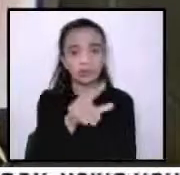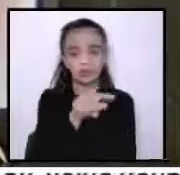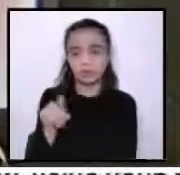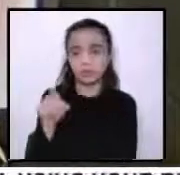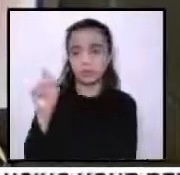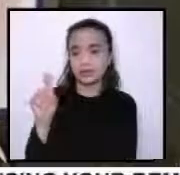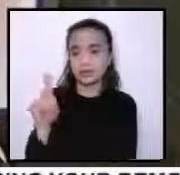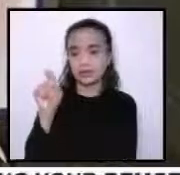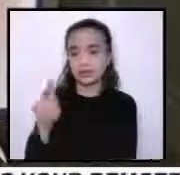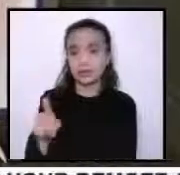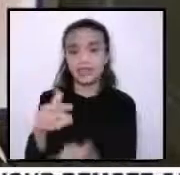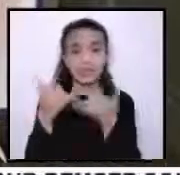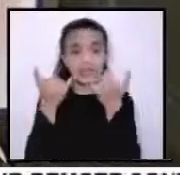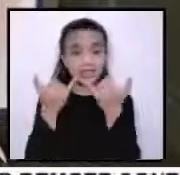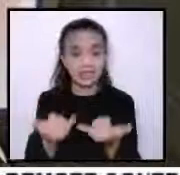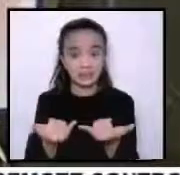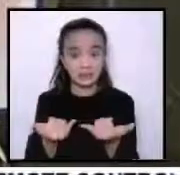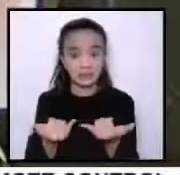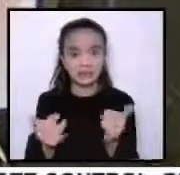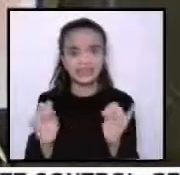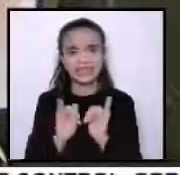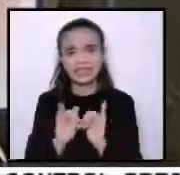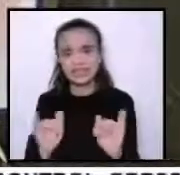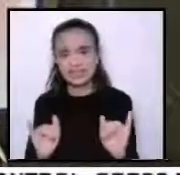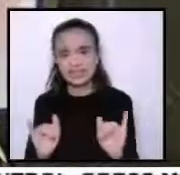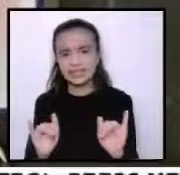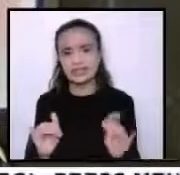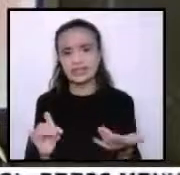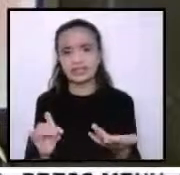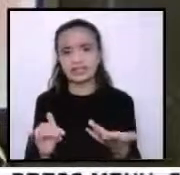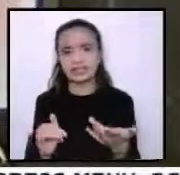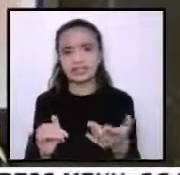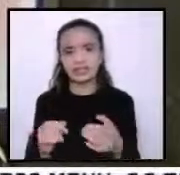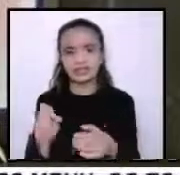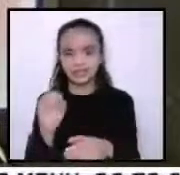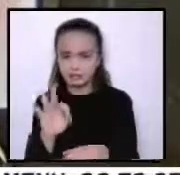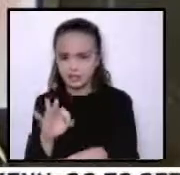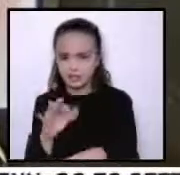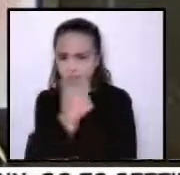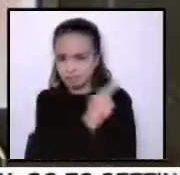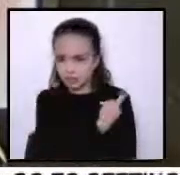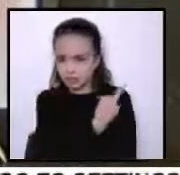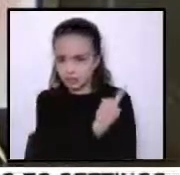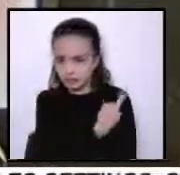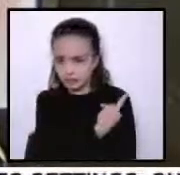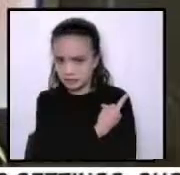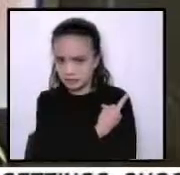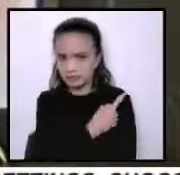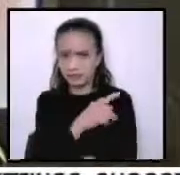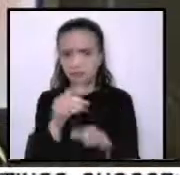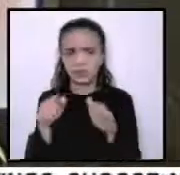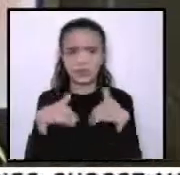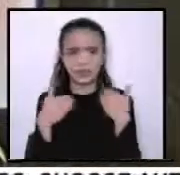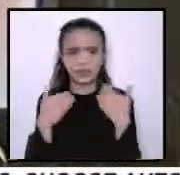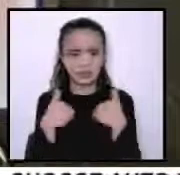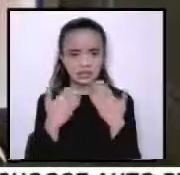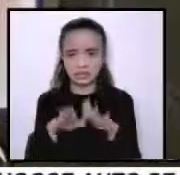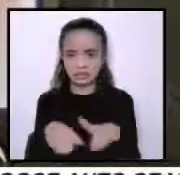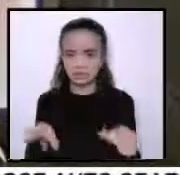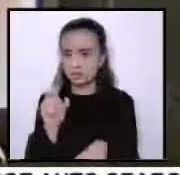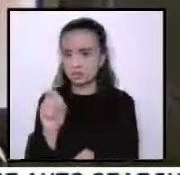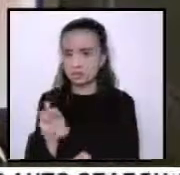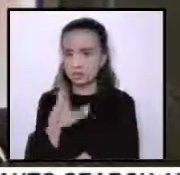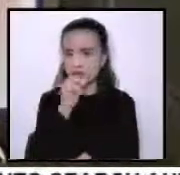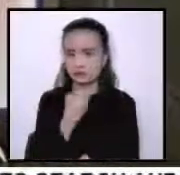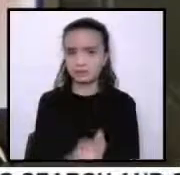ngayon kasi hati pa rin ang opinion ng mga magulang kung papaturo nila ng COVID-19 vaccine ang kanilang mga anak. Si Luisa Erispe sa